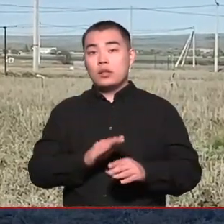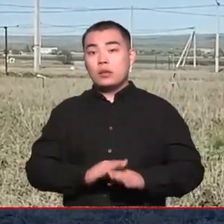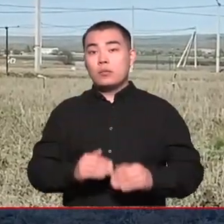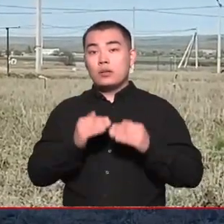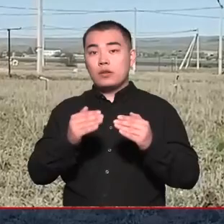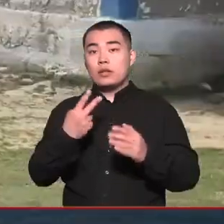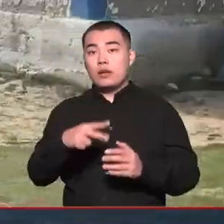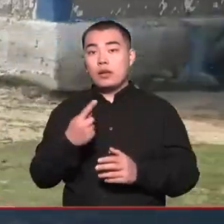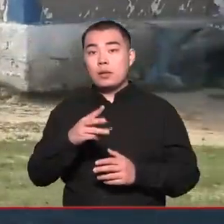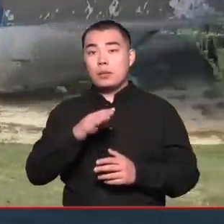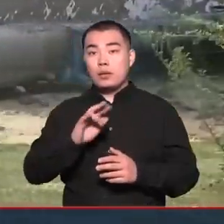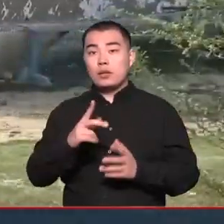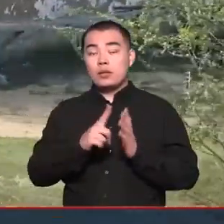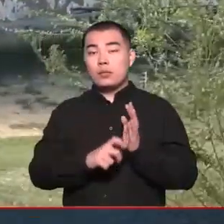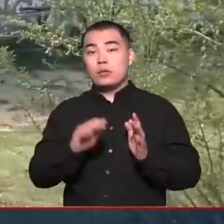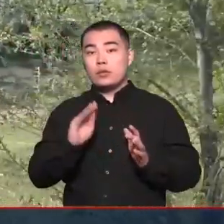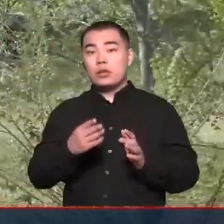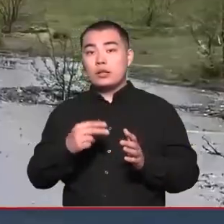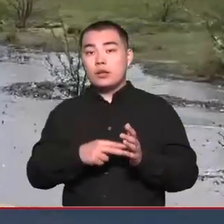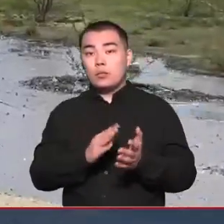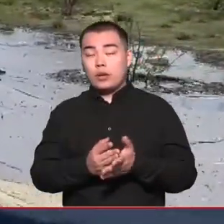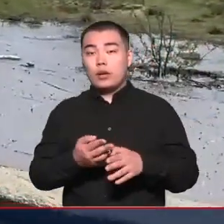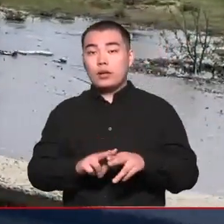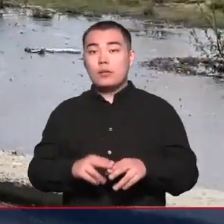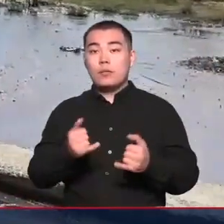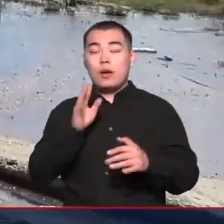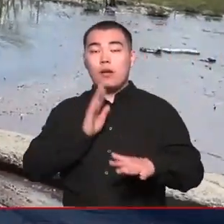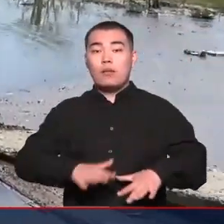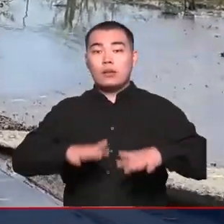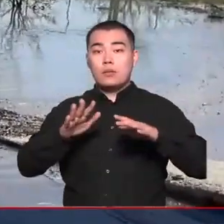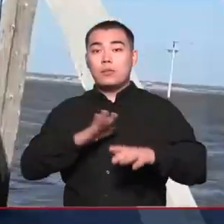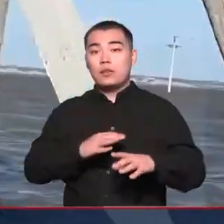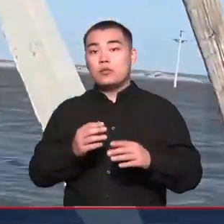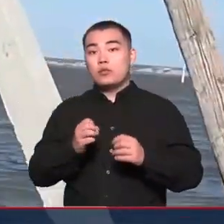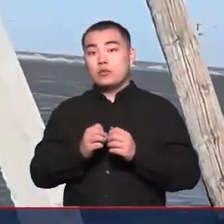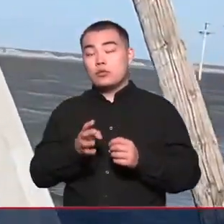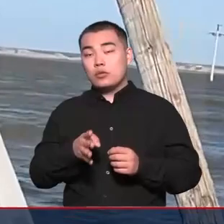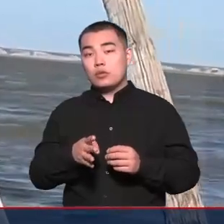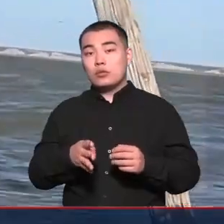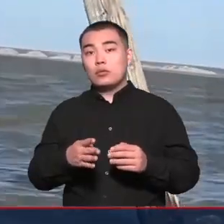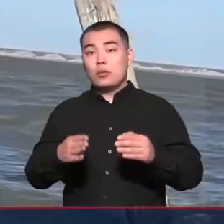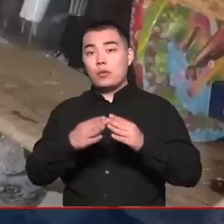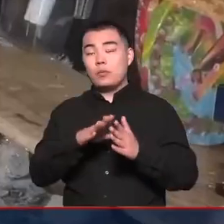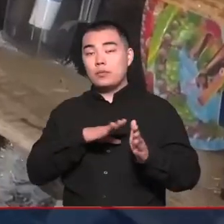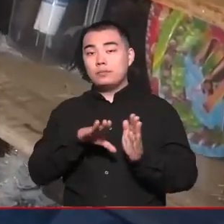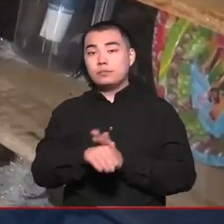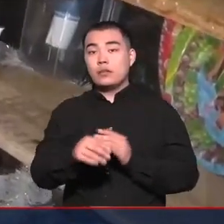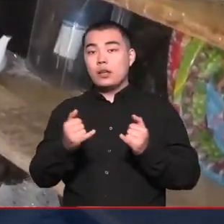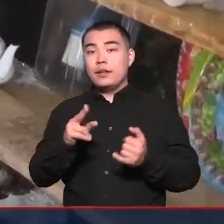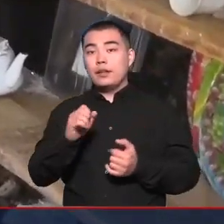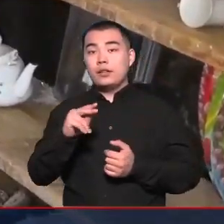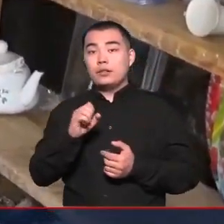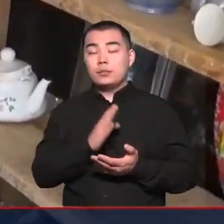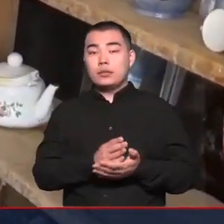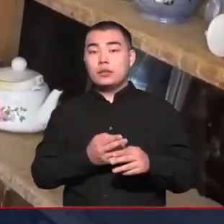превышать 21 миллиона 700 тысяч тенге. В этот паводок в регионе затопило свыше 4000 домов. Среди них есть и дачные.